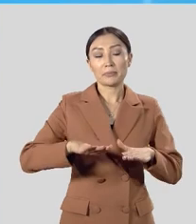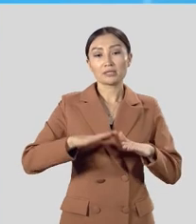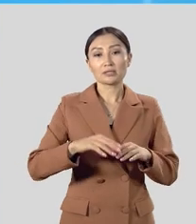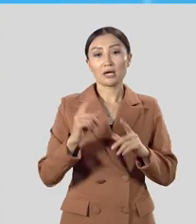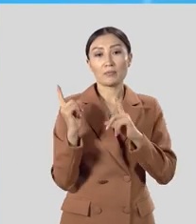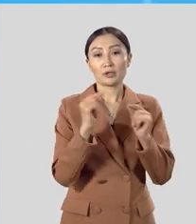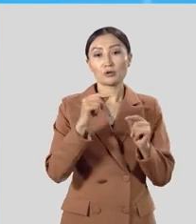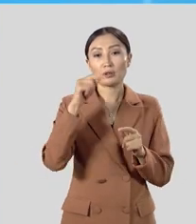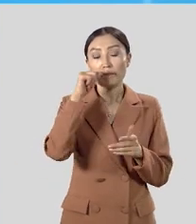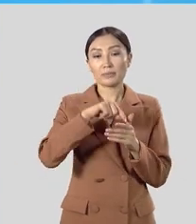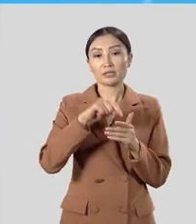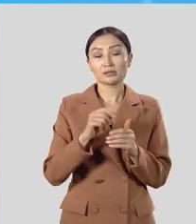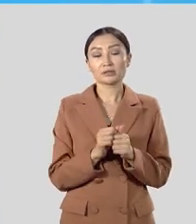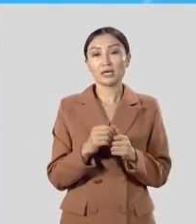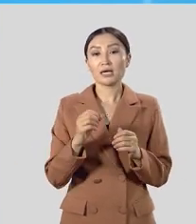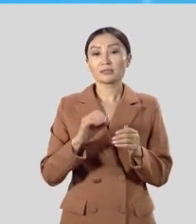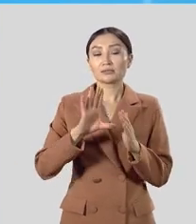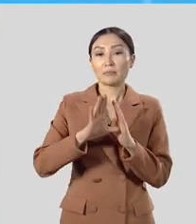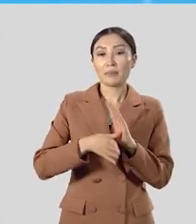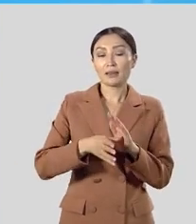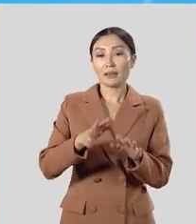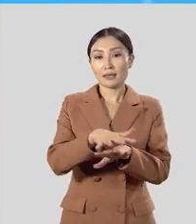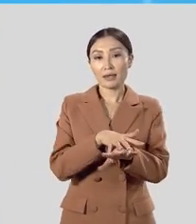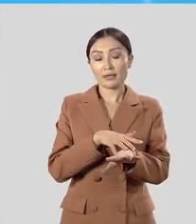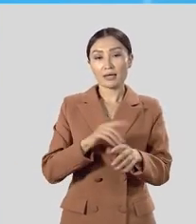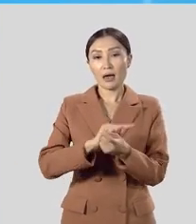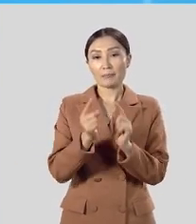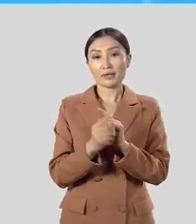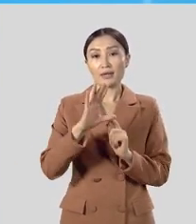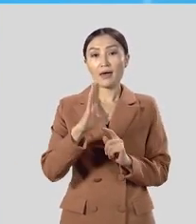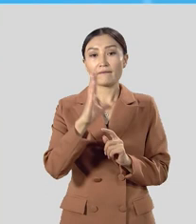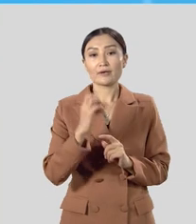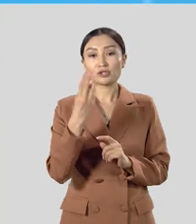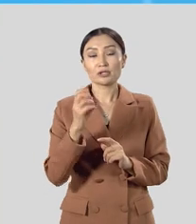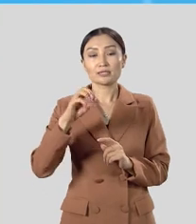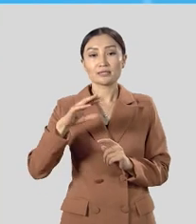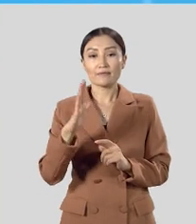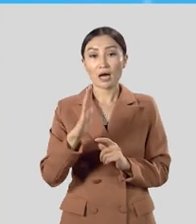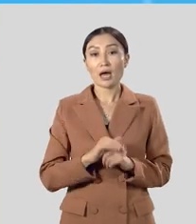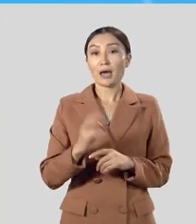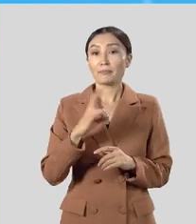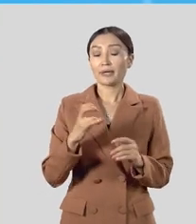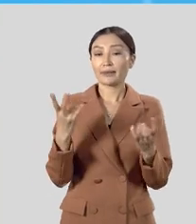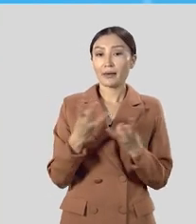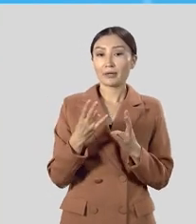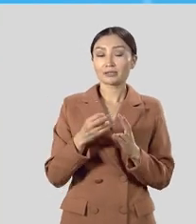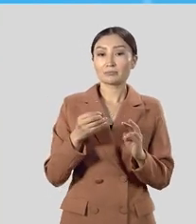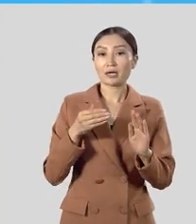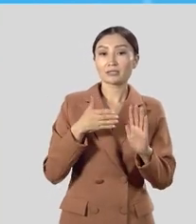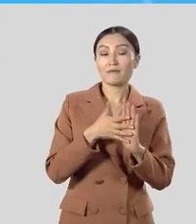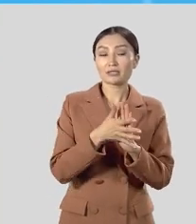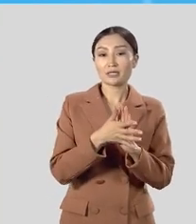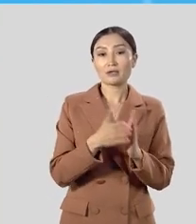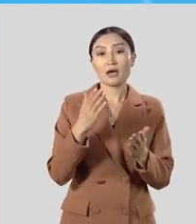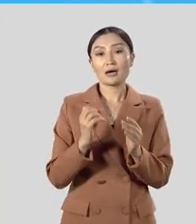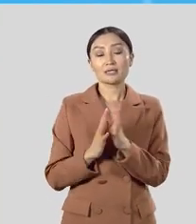растений опадание листьев. Замедление обмена веществ. При необходимости воздействия для опыления растения могут